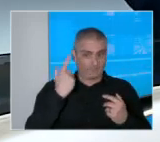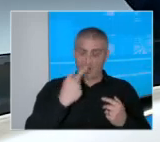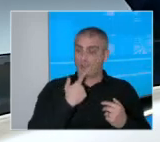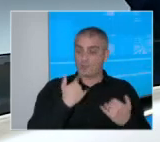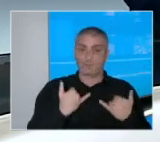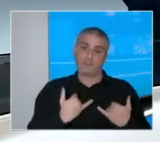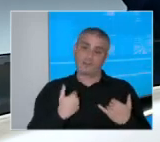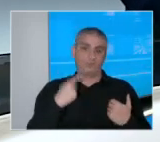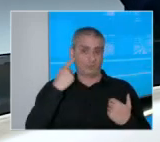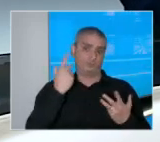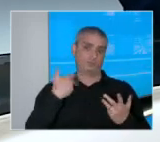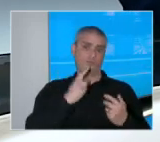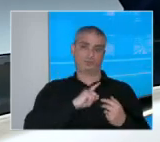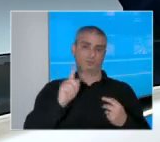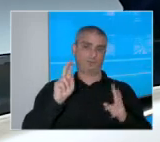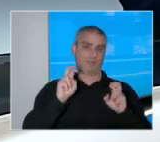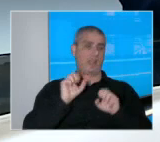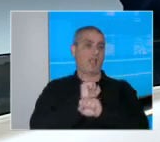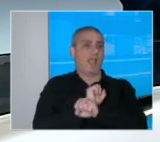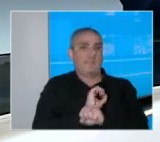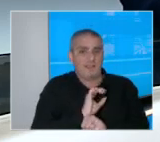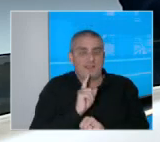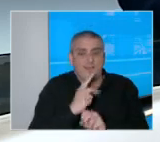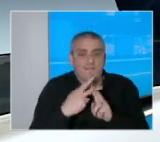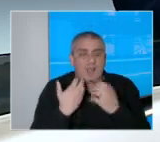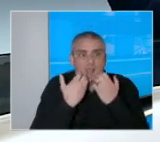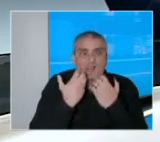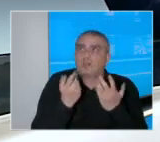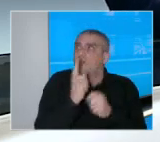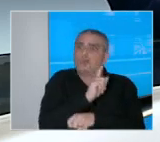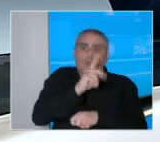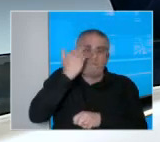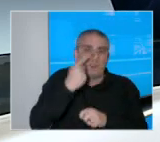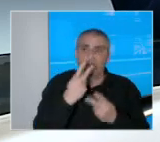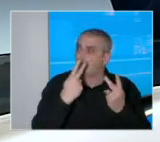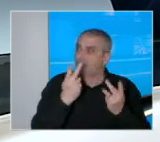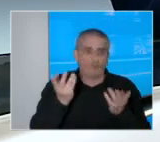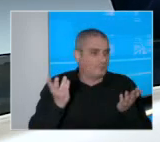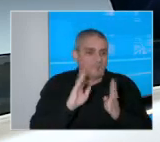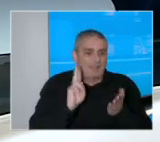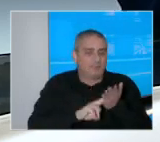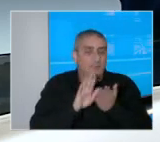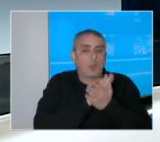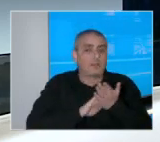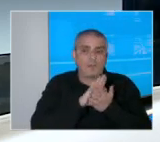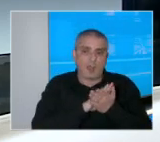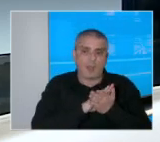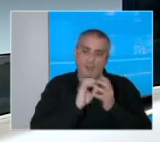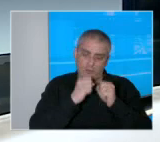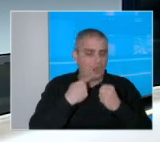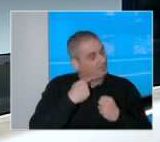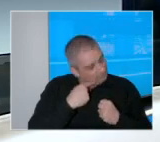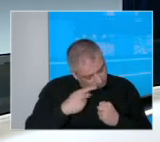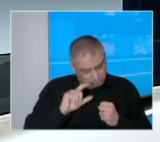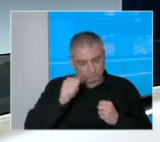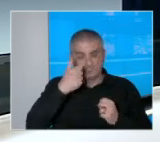היום אומרים היום, אני מניח שהיו אוסרים את המונח עבדים בכלל. כן. רק לתאר, זה היה בתקופה שהעבדים נחשבו כמי שאין להם שום זכויות, באה התורה אומרת,